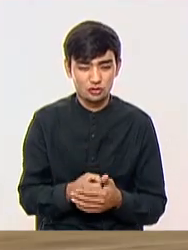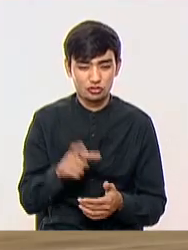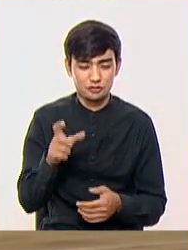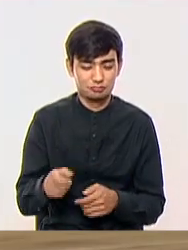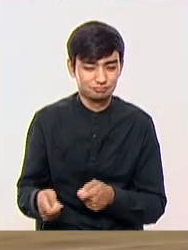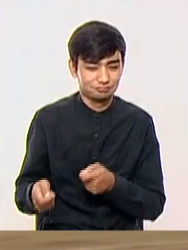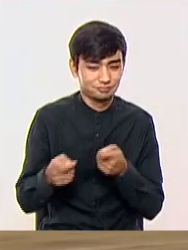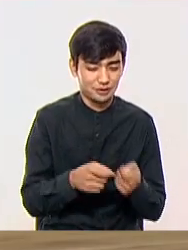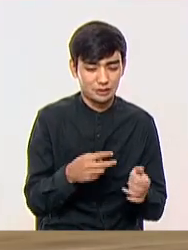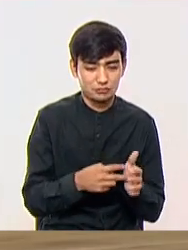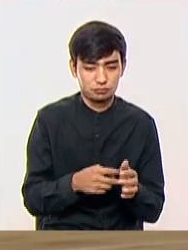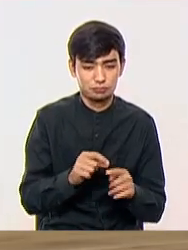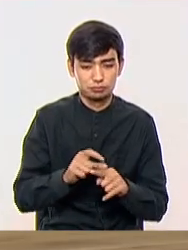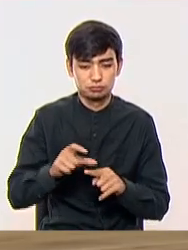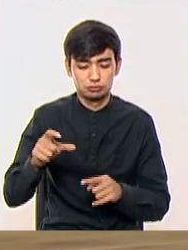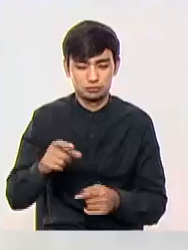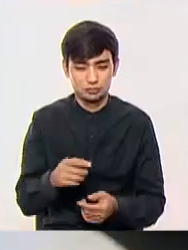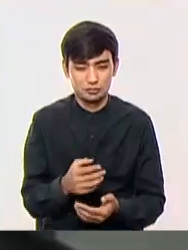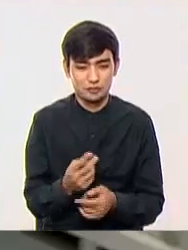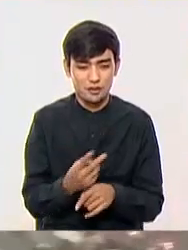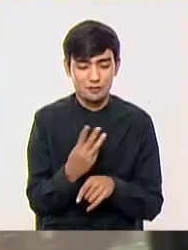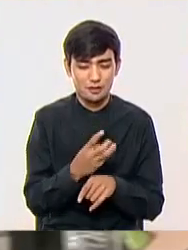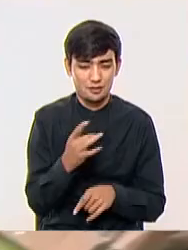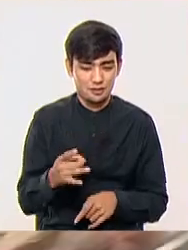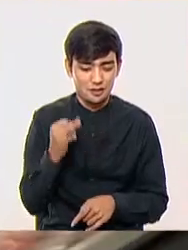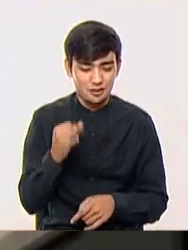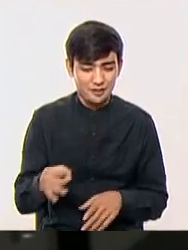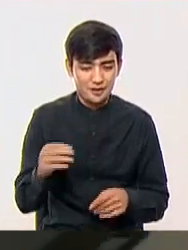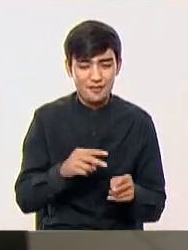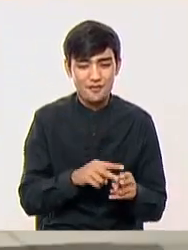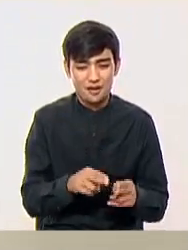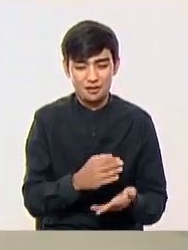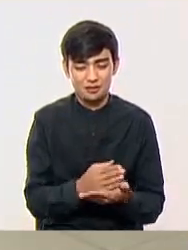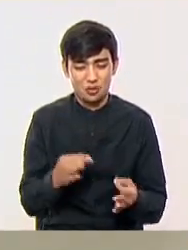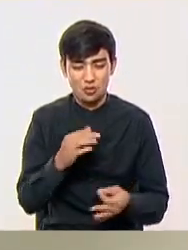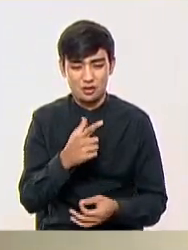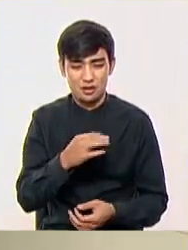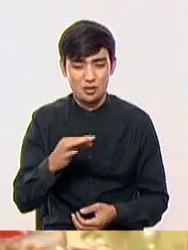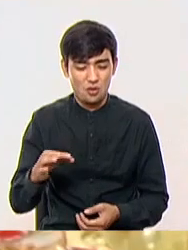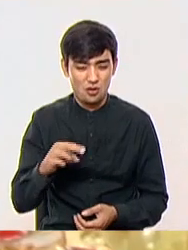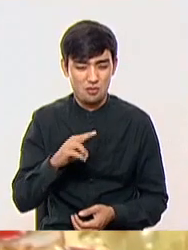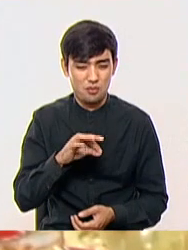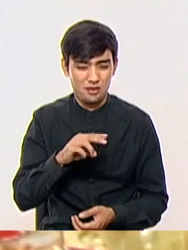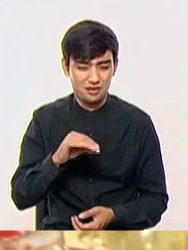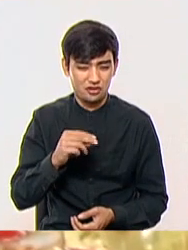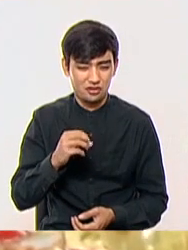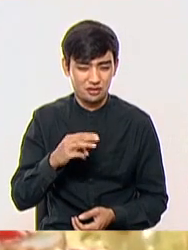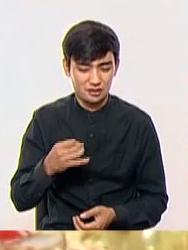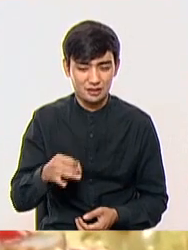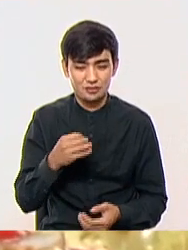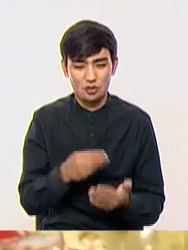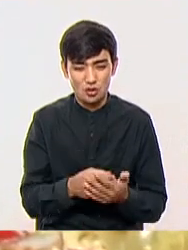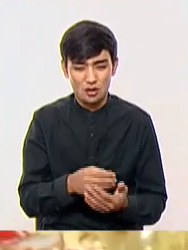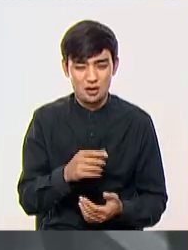ее стоимость увеличивается в несколько раз. На ценообразование также влияют геополитические события, удорожание ГСМ,